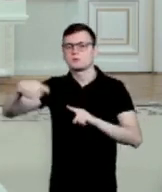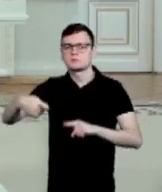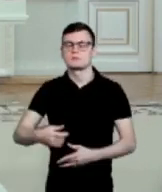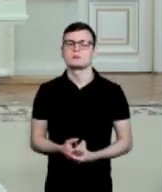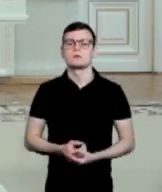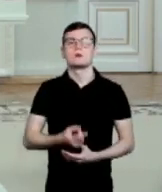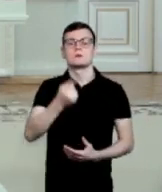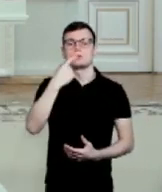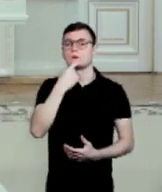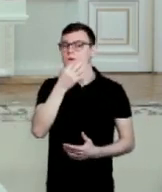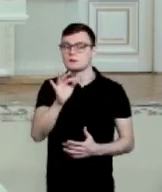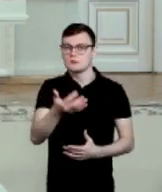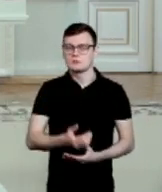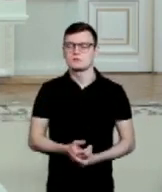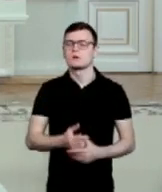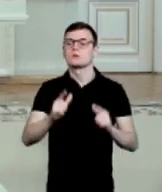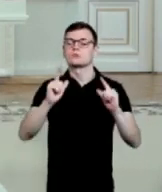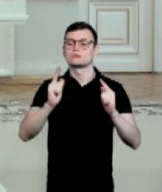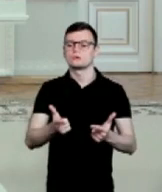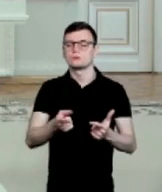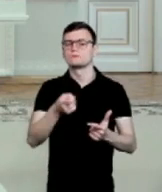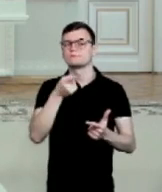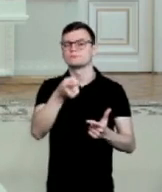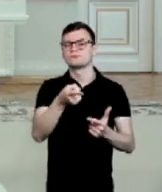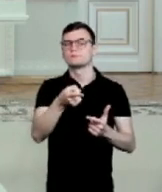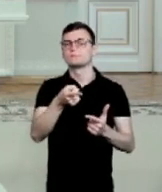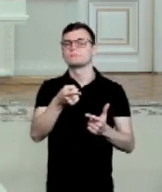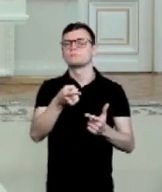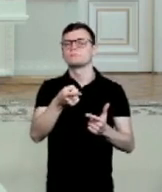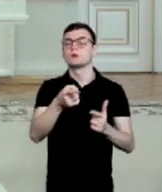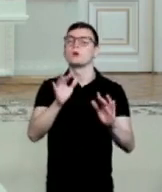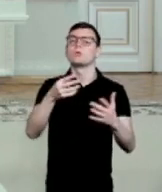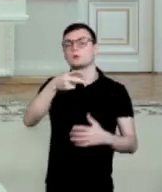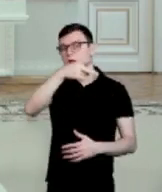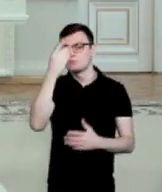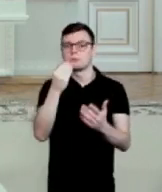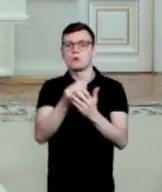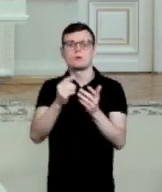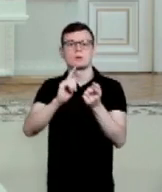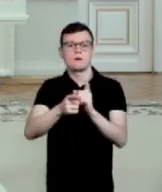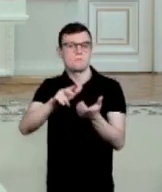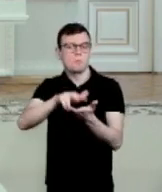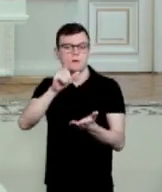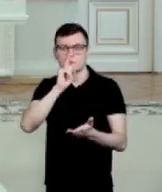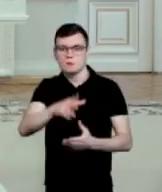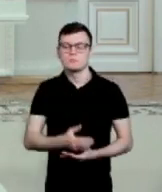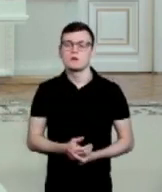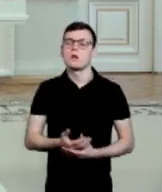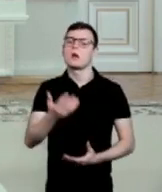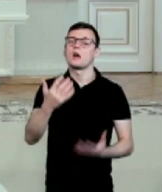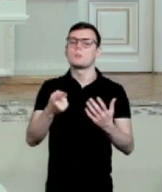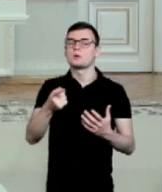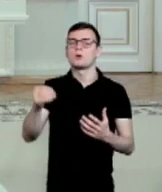komisijos atstovybės vadovas yra sakęs, kad jei Lietuva nepriims mokesčių reformas arba priims tokią, kuri iš esmės nelabai tenkintų Europos